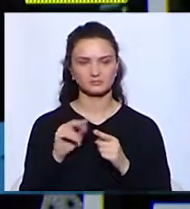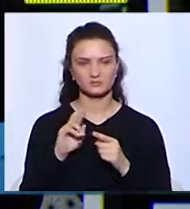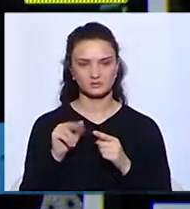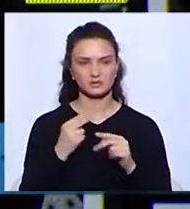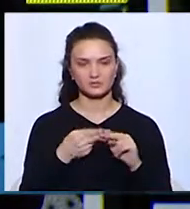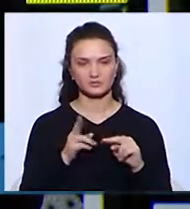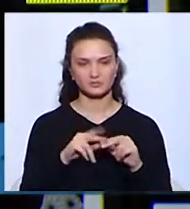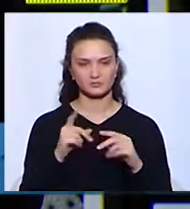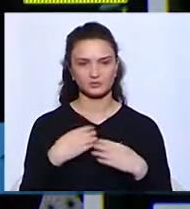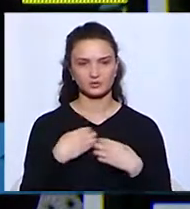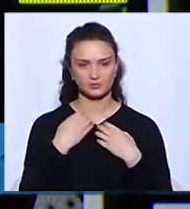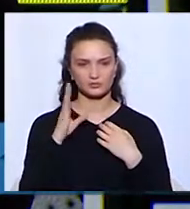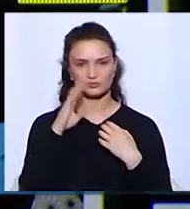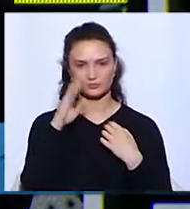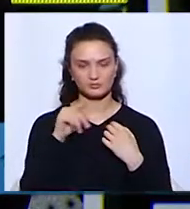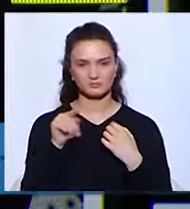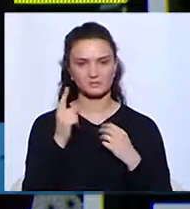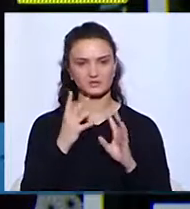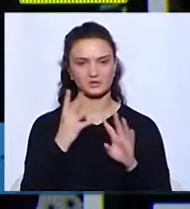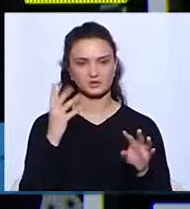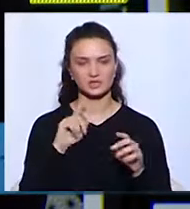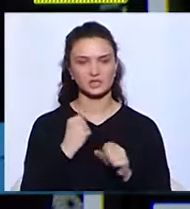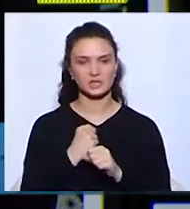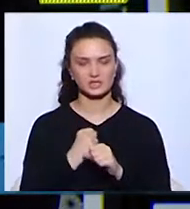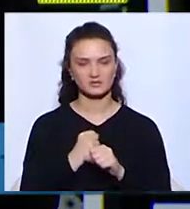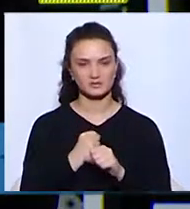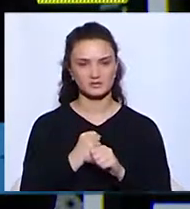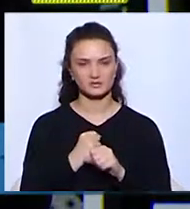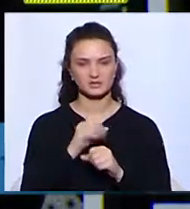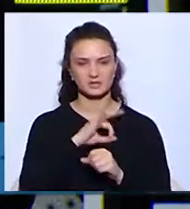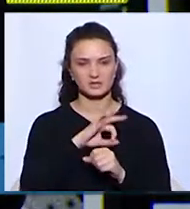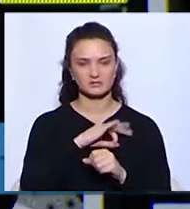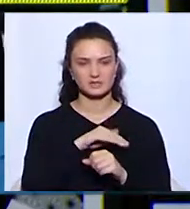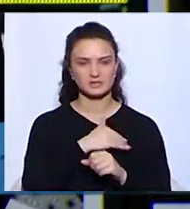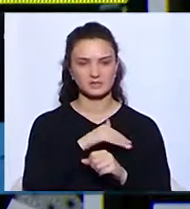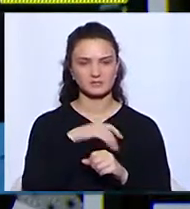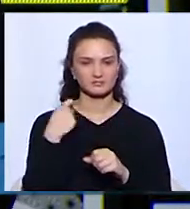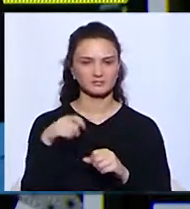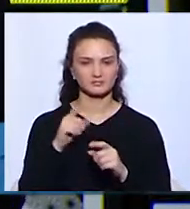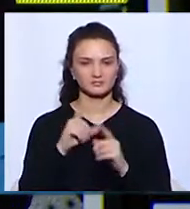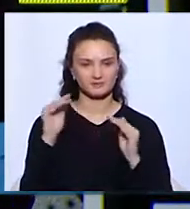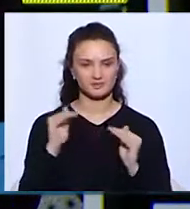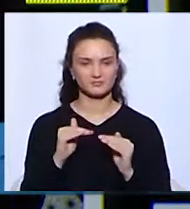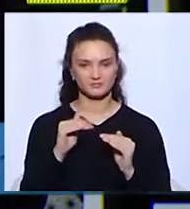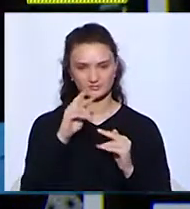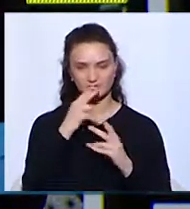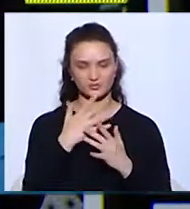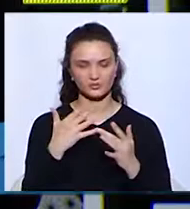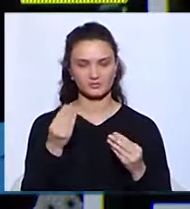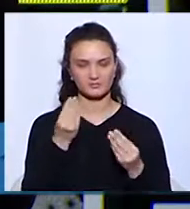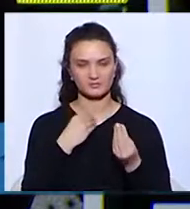და ამიტომ შეშინებული მშობელი პირველ რიგში რასაც აკეთებს, ხმარობს სიცხის დამწევ საშუალებებს, ანტიპირეტულ